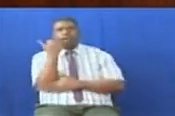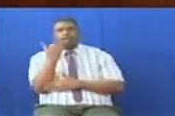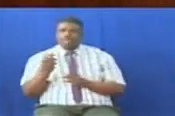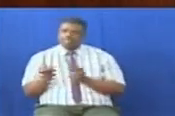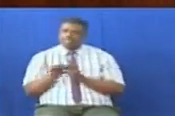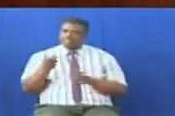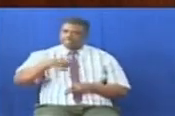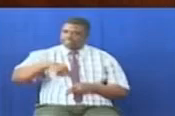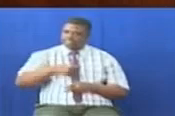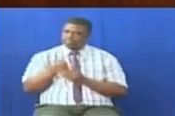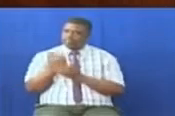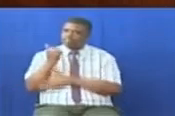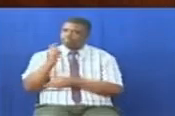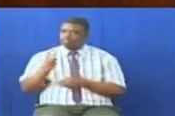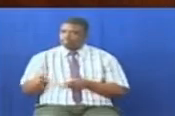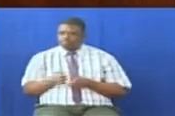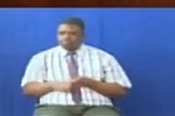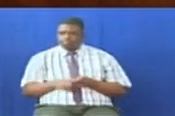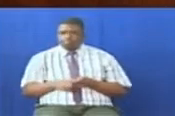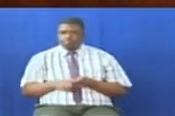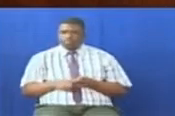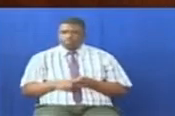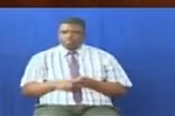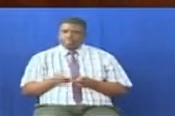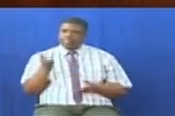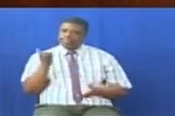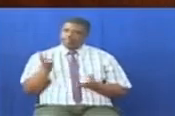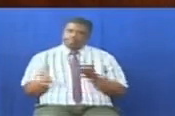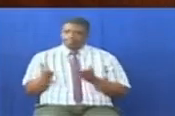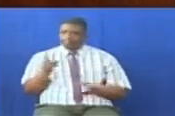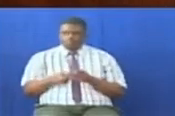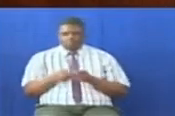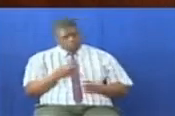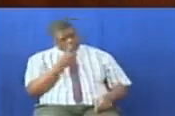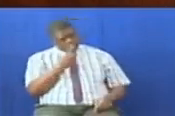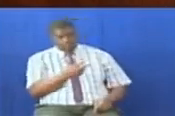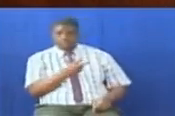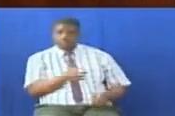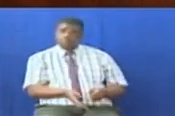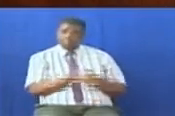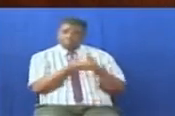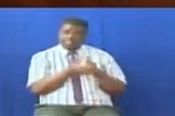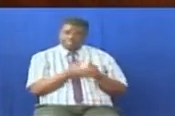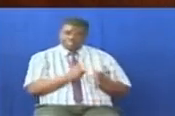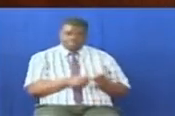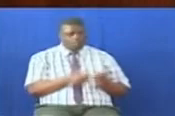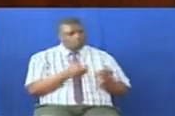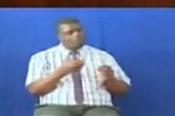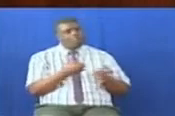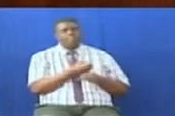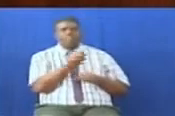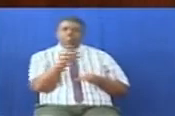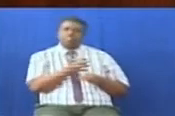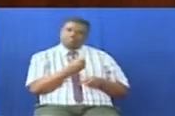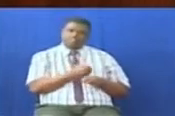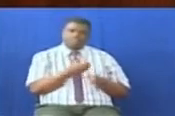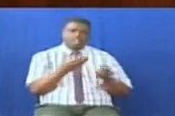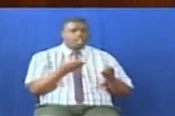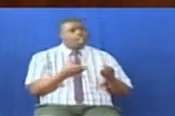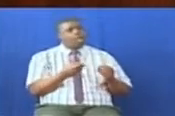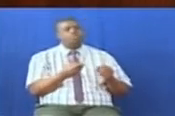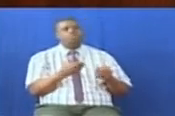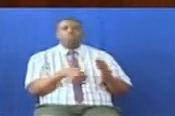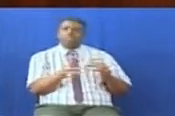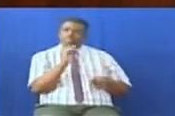wabunge tuna exemption, wapate exemption kwa kiwango ambacho kitaonekana kitawasaidia ili waweze kufanya kazi zao kwa urahisi zaidi, kwa